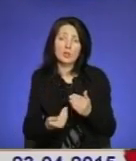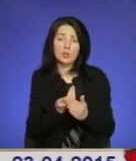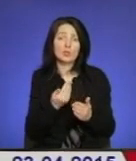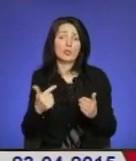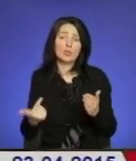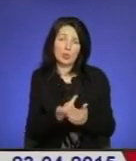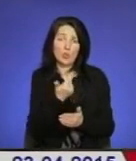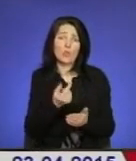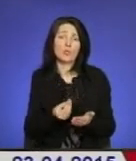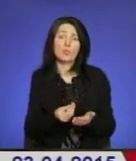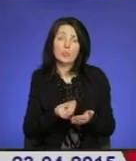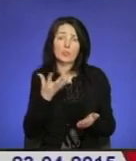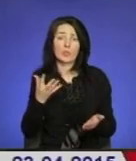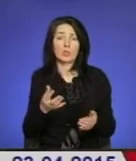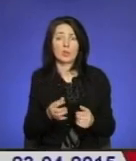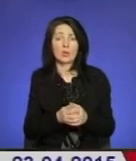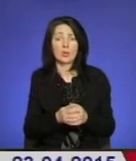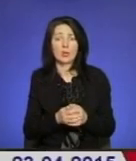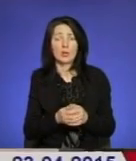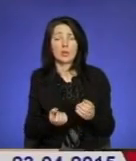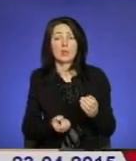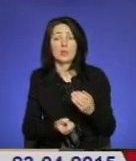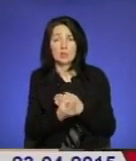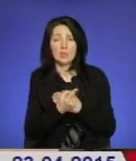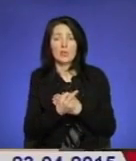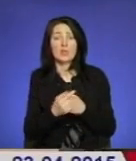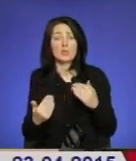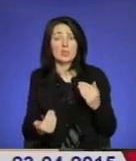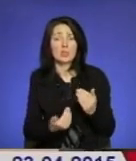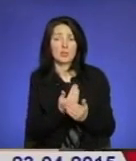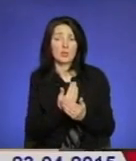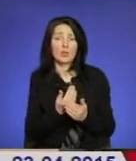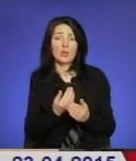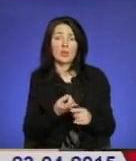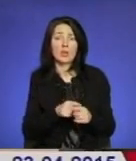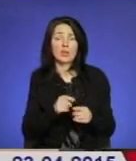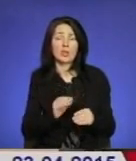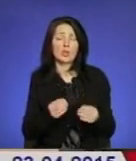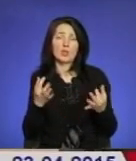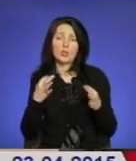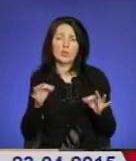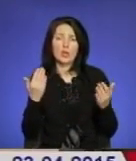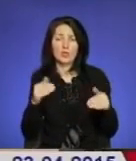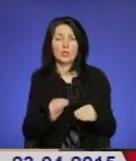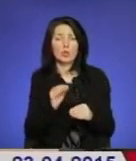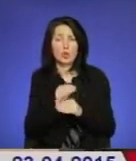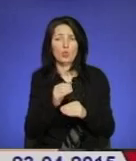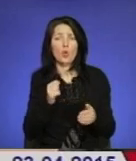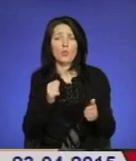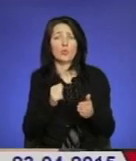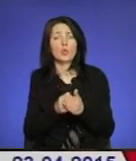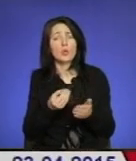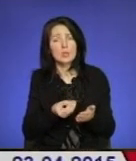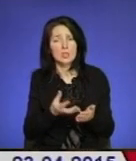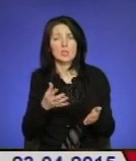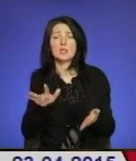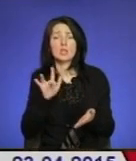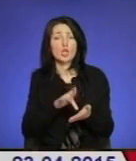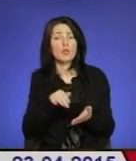складову. З'явилися нормативно-правові акти, які дозволяють вже додатково до тарифу на централізоване